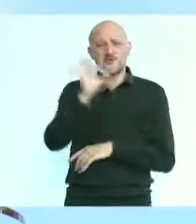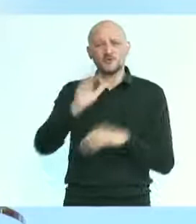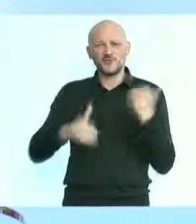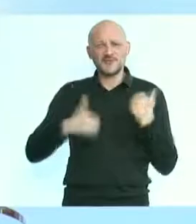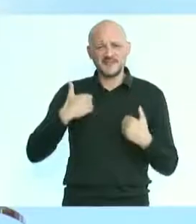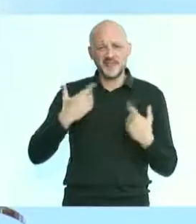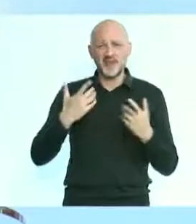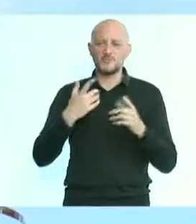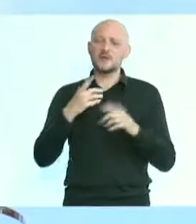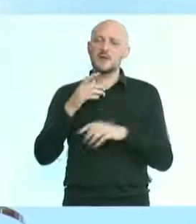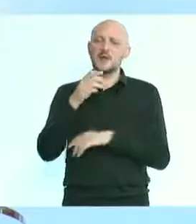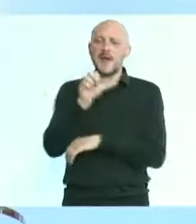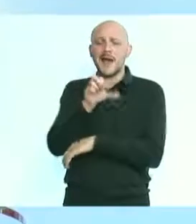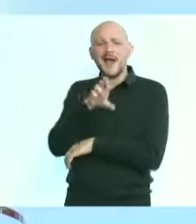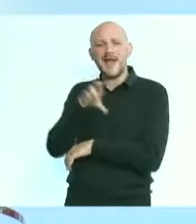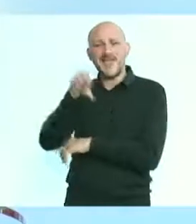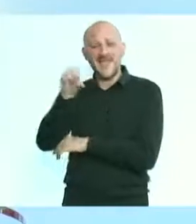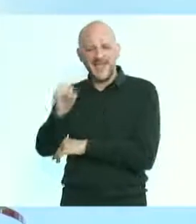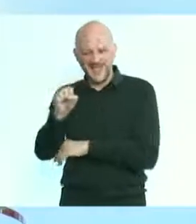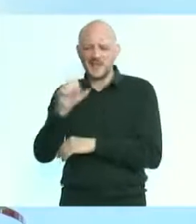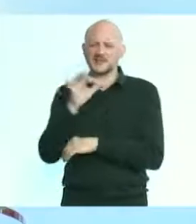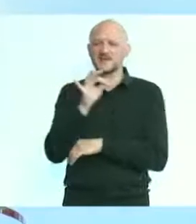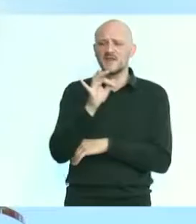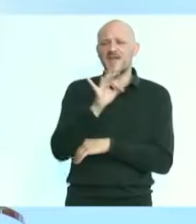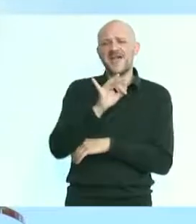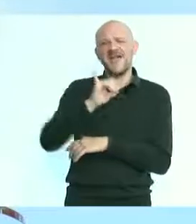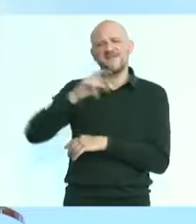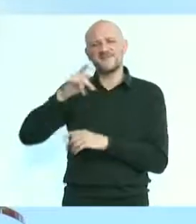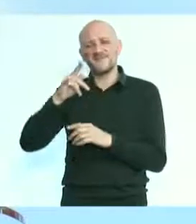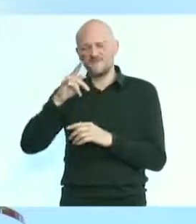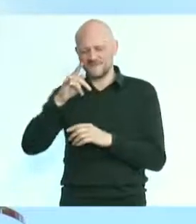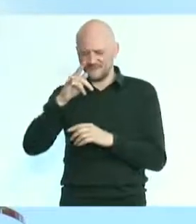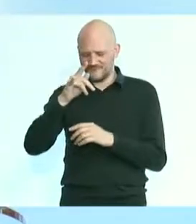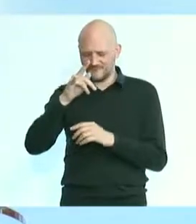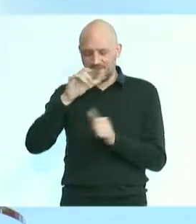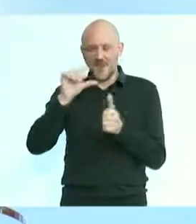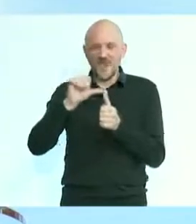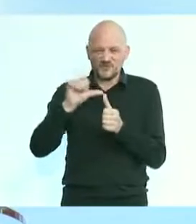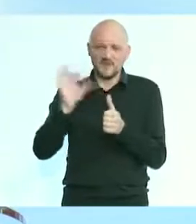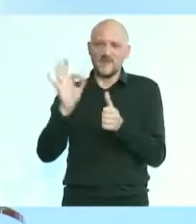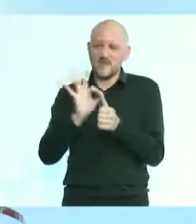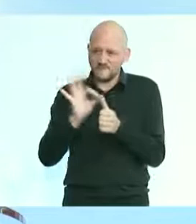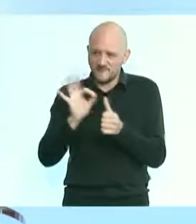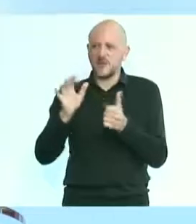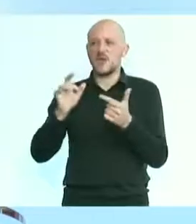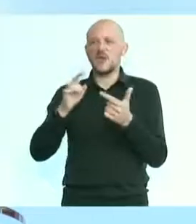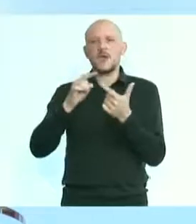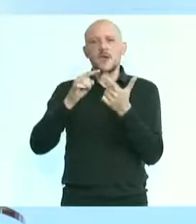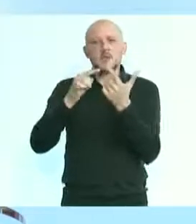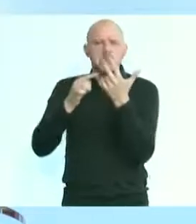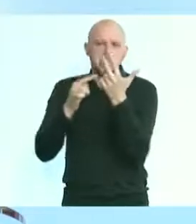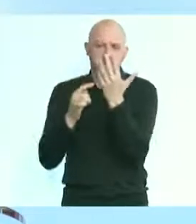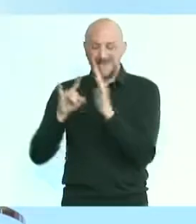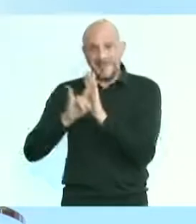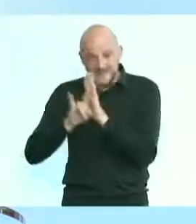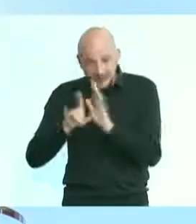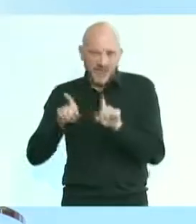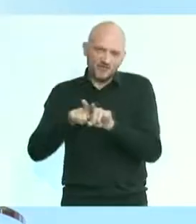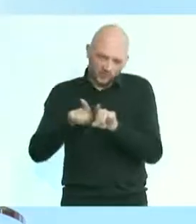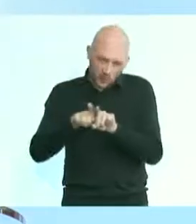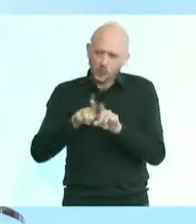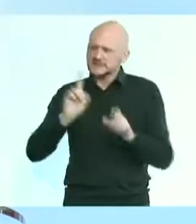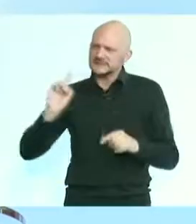ARS, les FIP, HFP, les MDPH et l'ensemble des acteurs